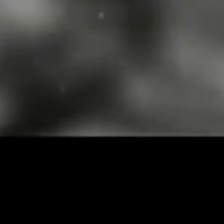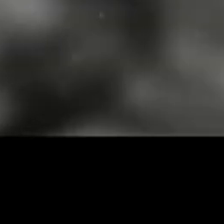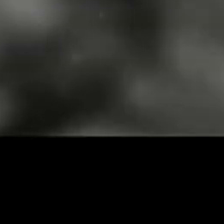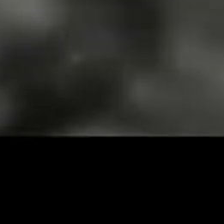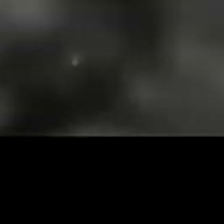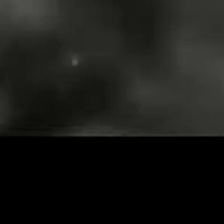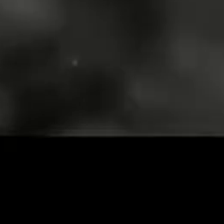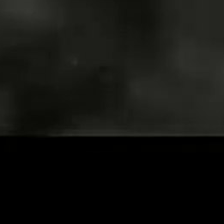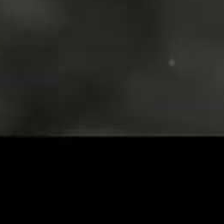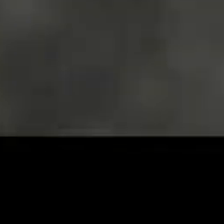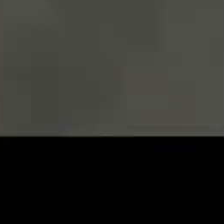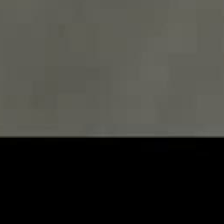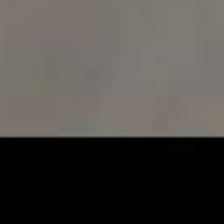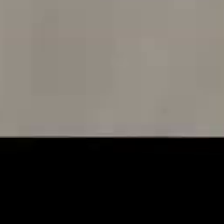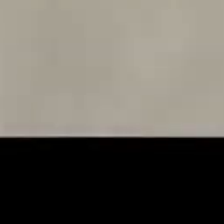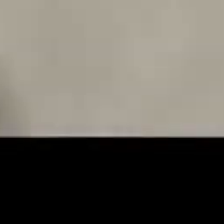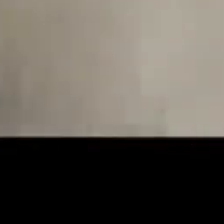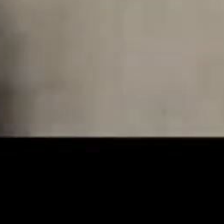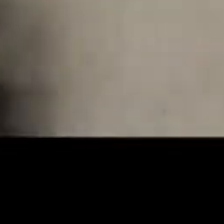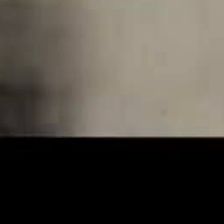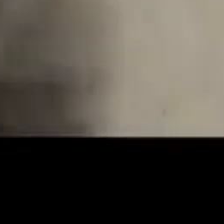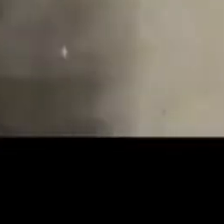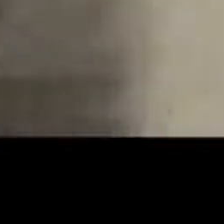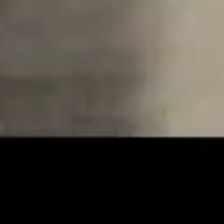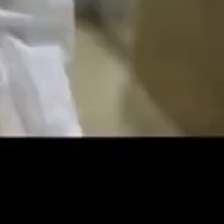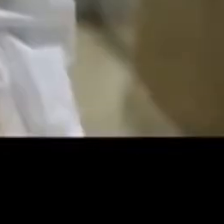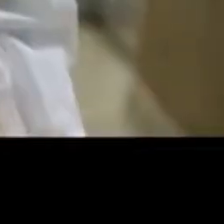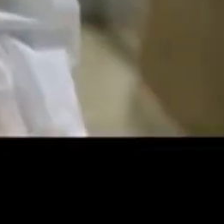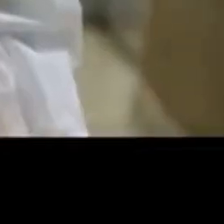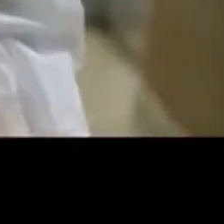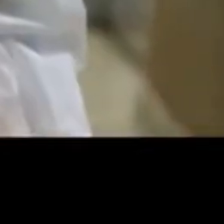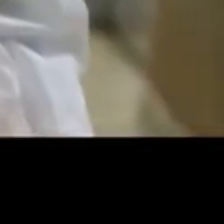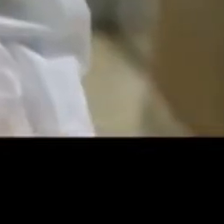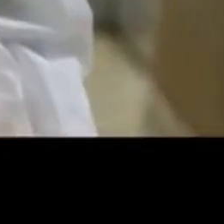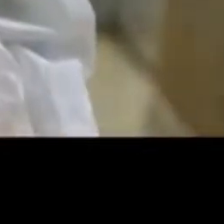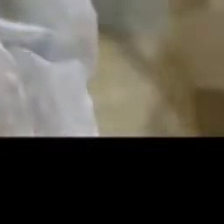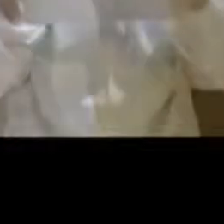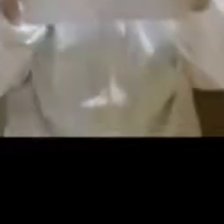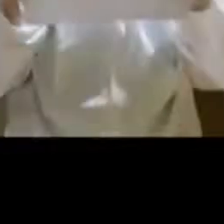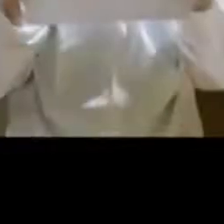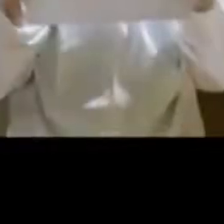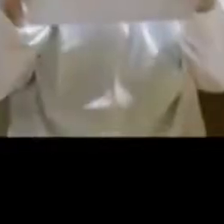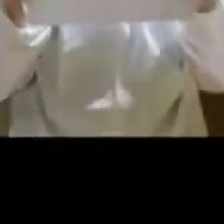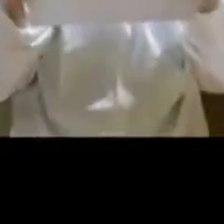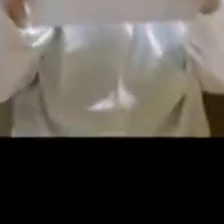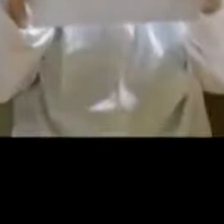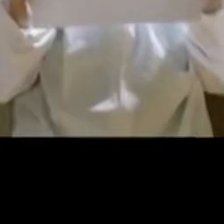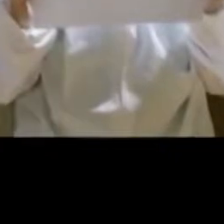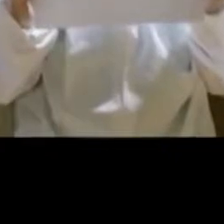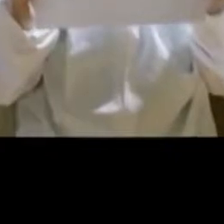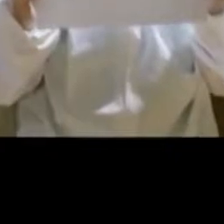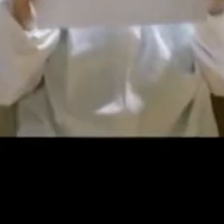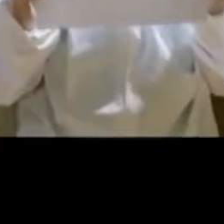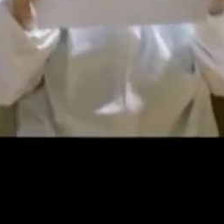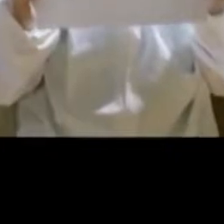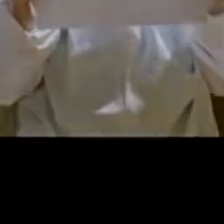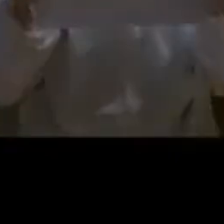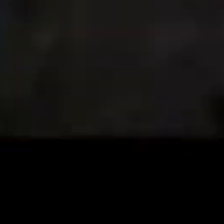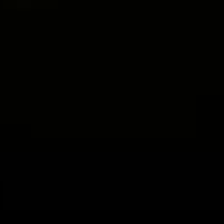diatur sungguh Elok jika kalian peduli atas nama kemanusiaan